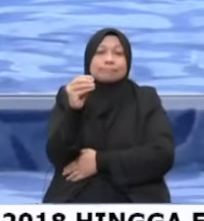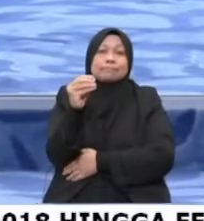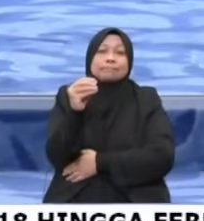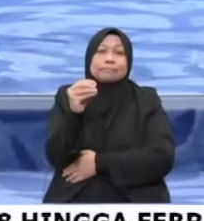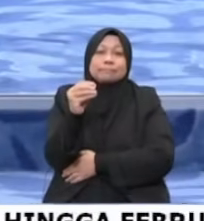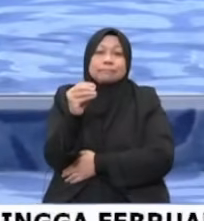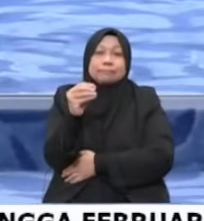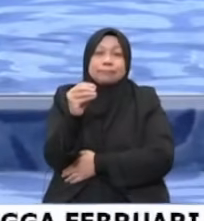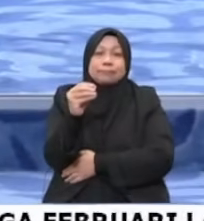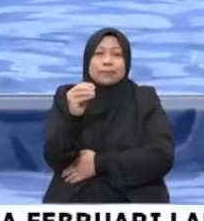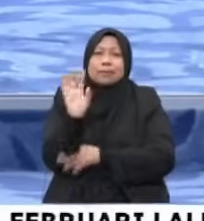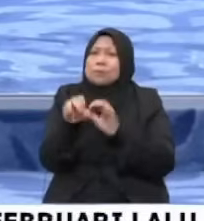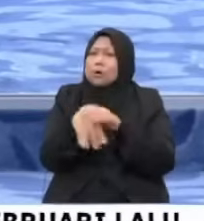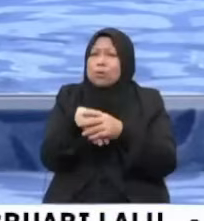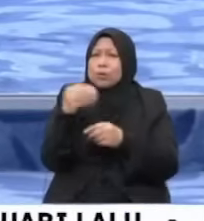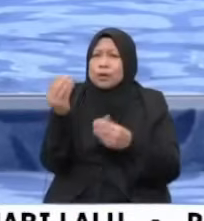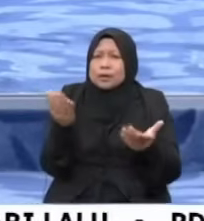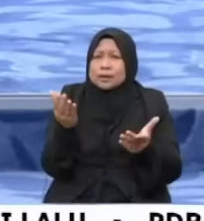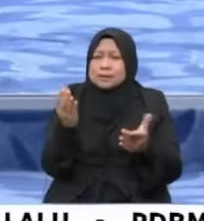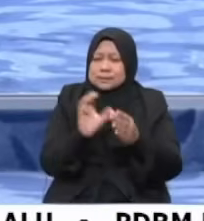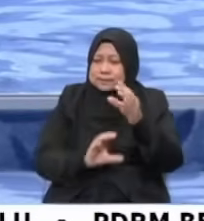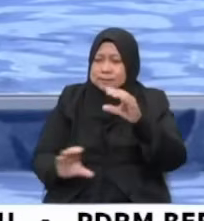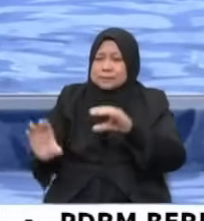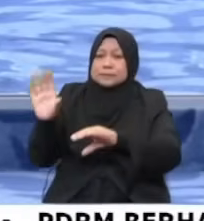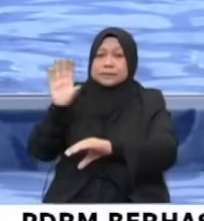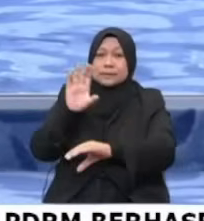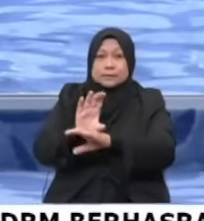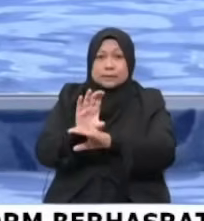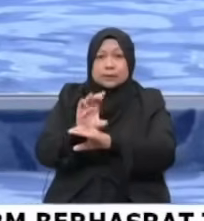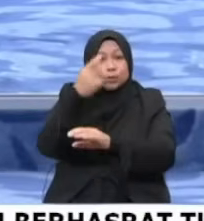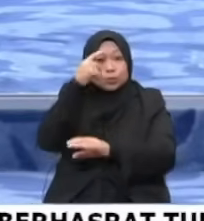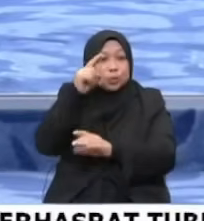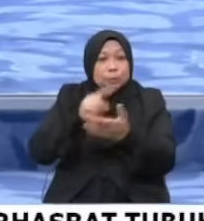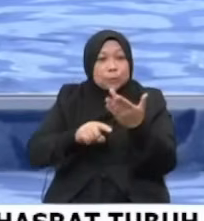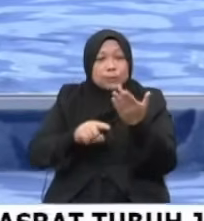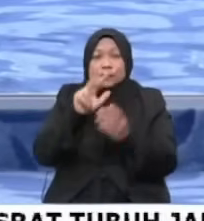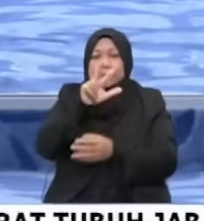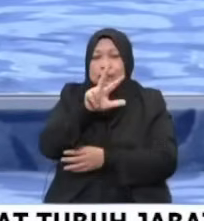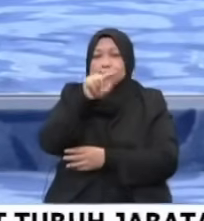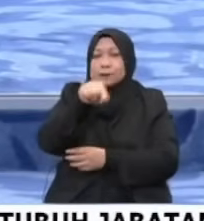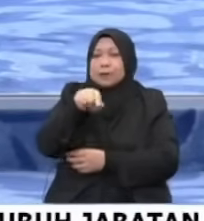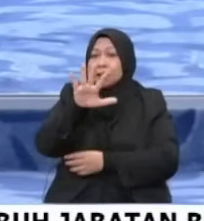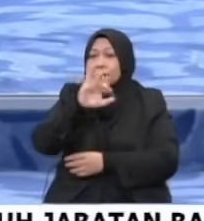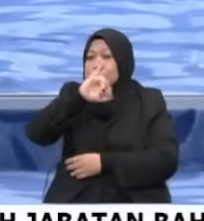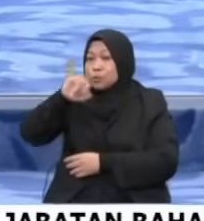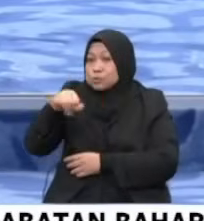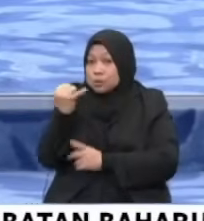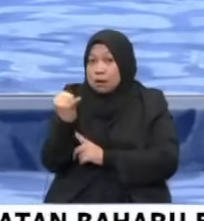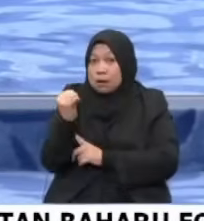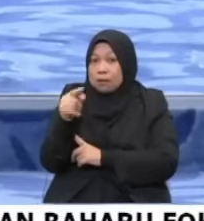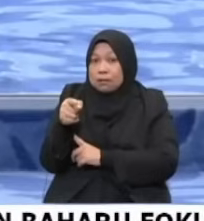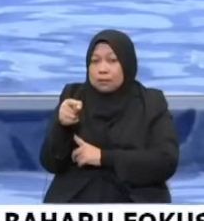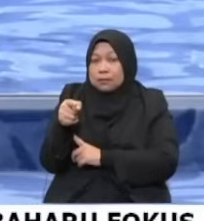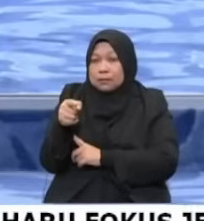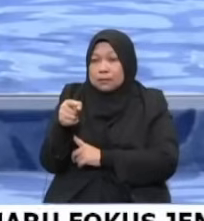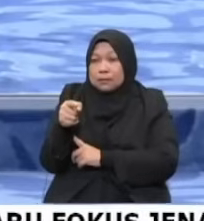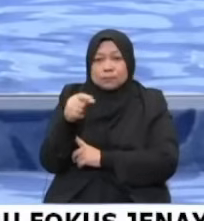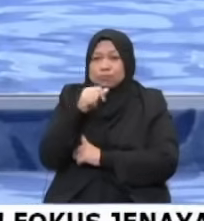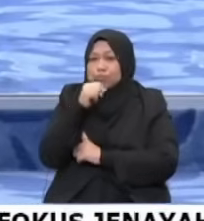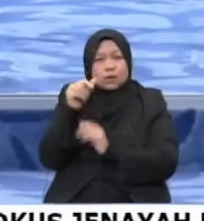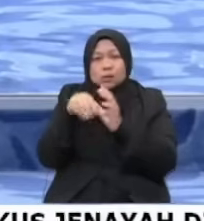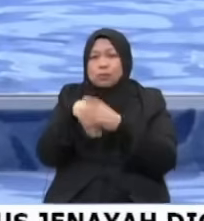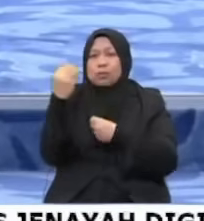juga mengeluarkan subsidi daripada kepada 3.5 juta bukan